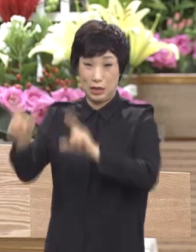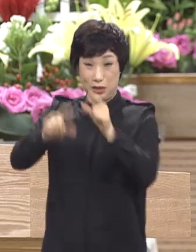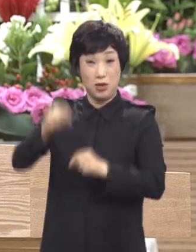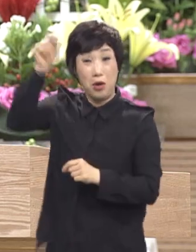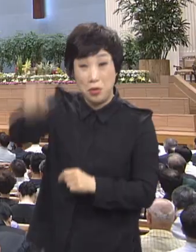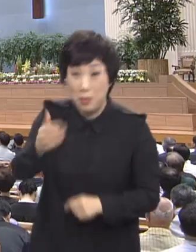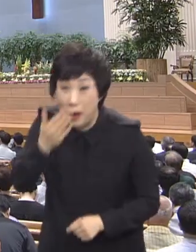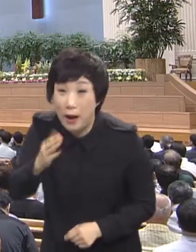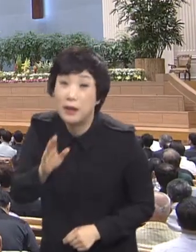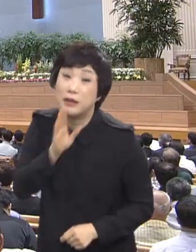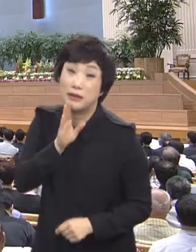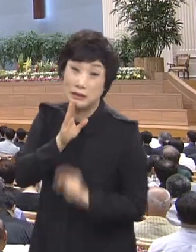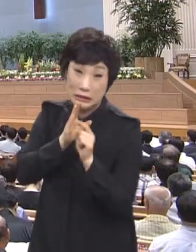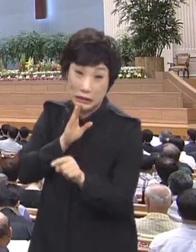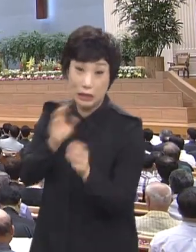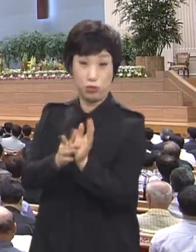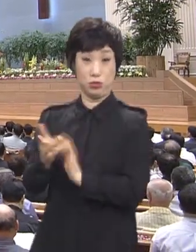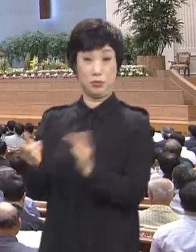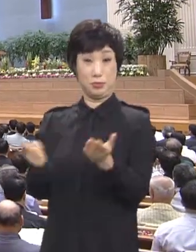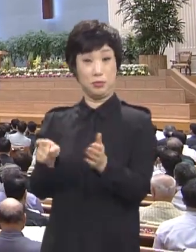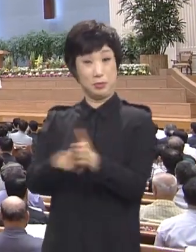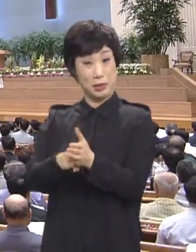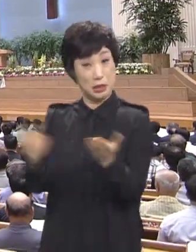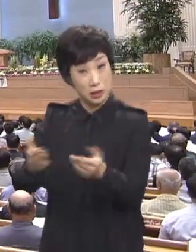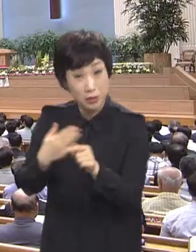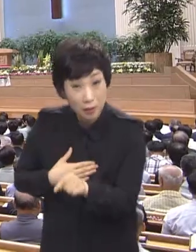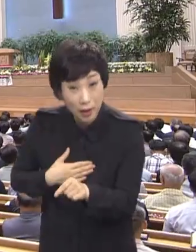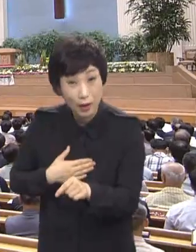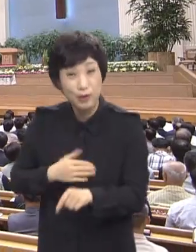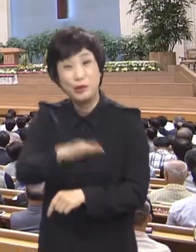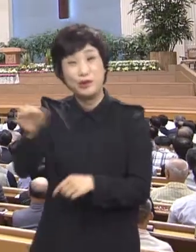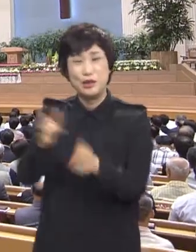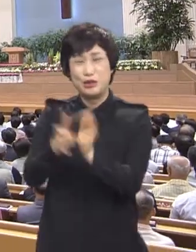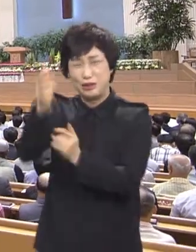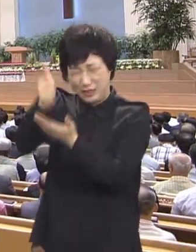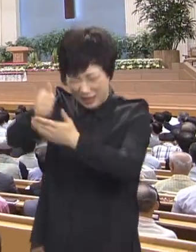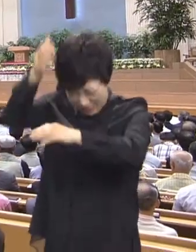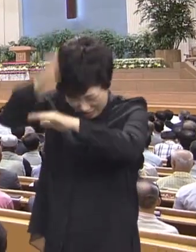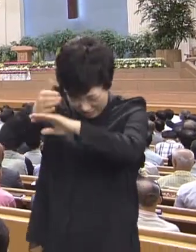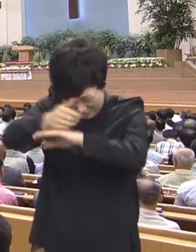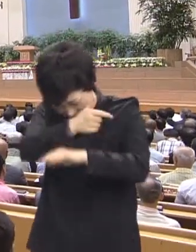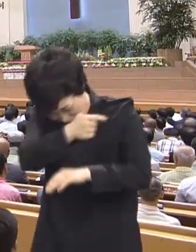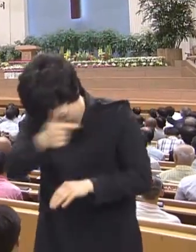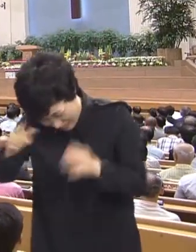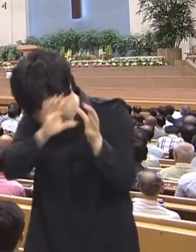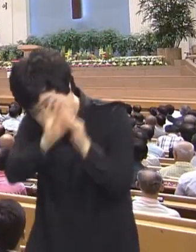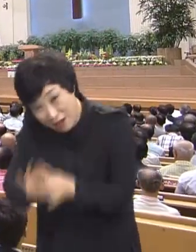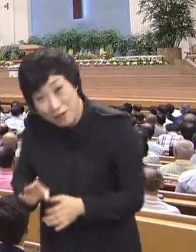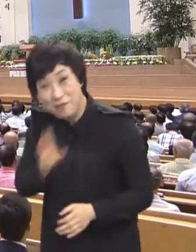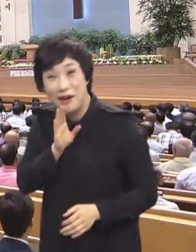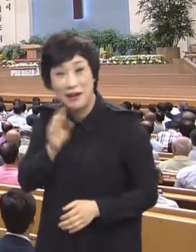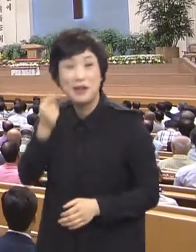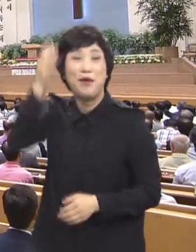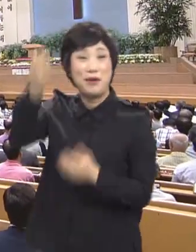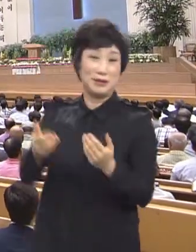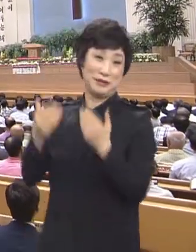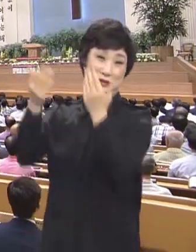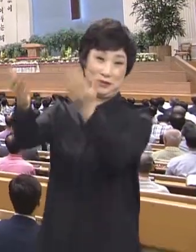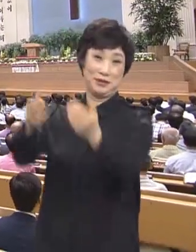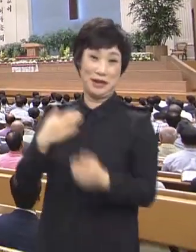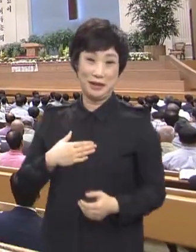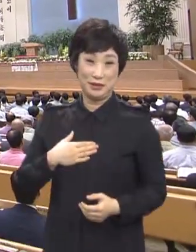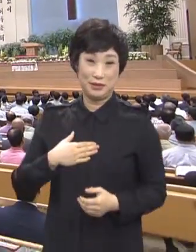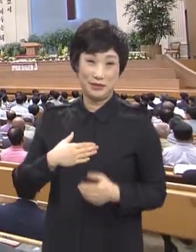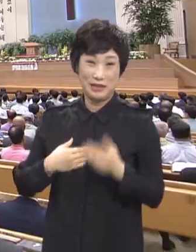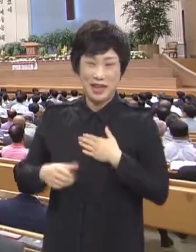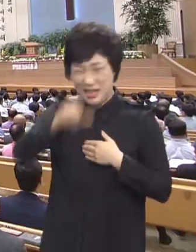예수 믿는 일이니 우리는 그에게 끝없이 감사하며 영광을 돌리며